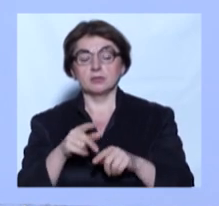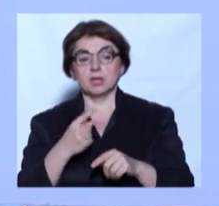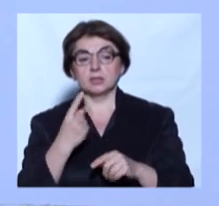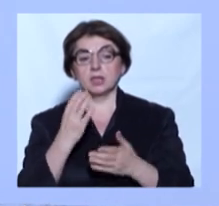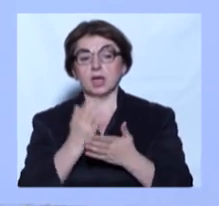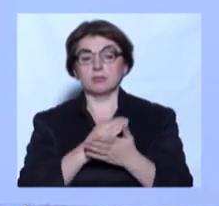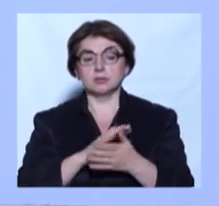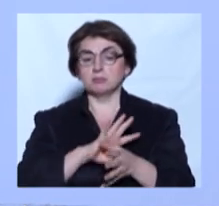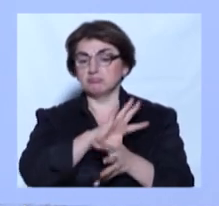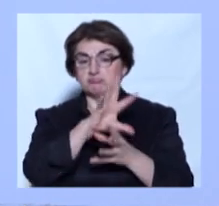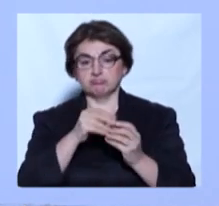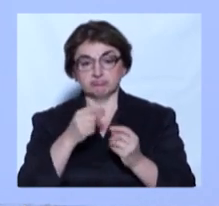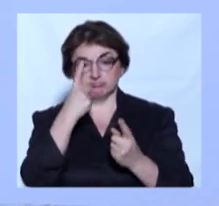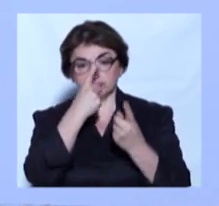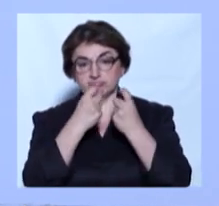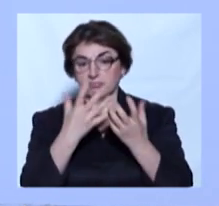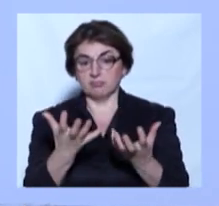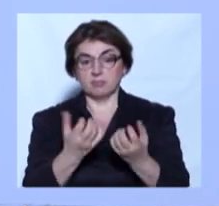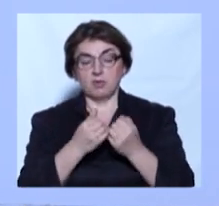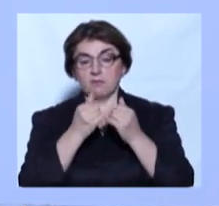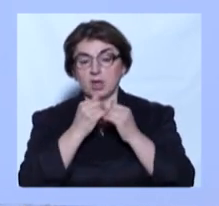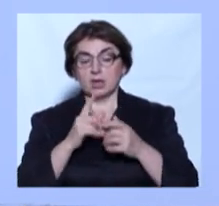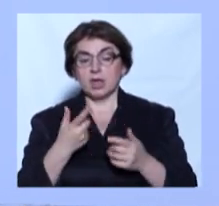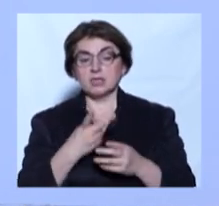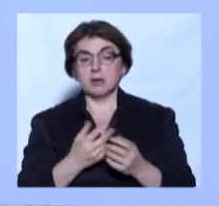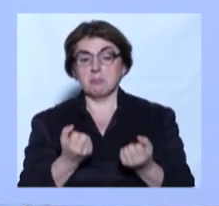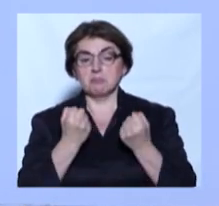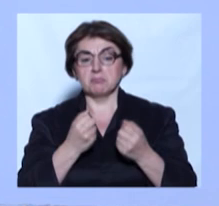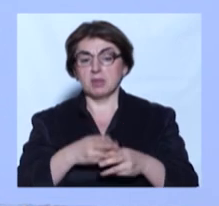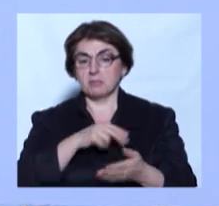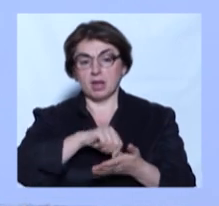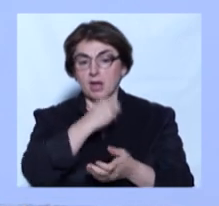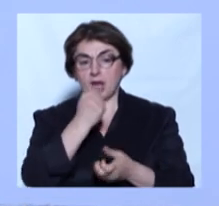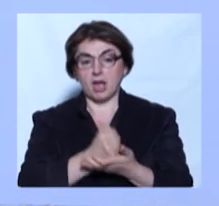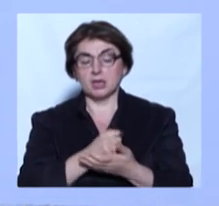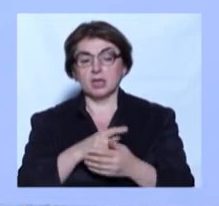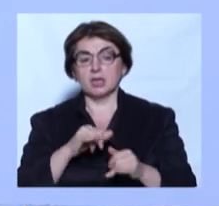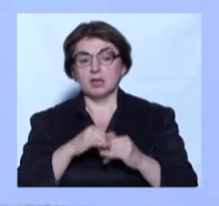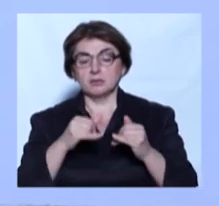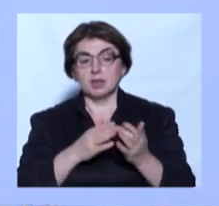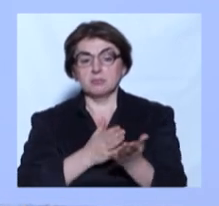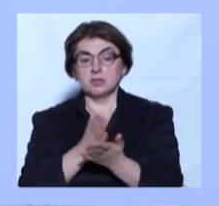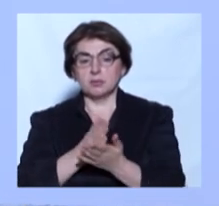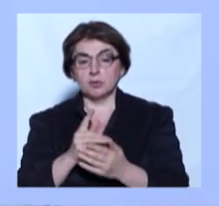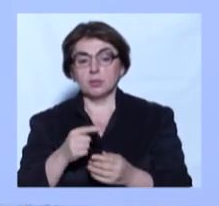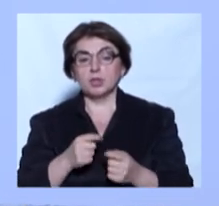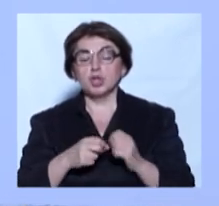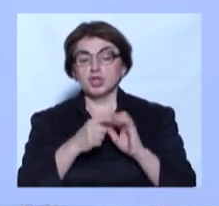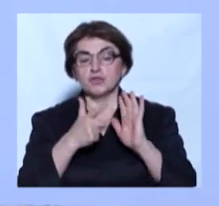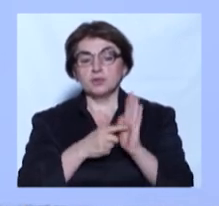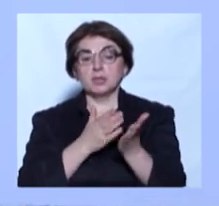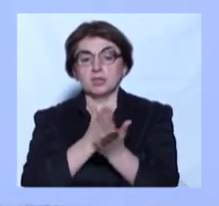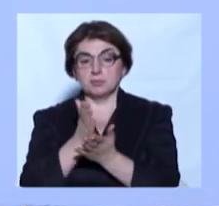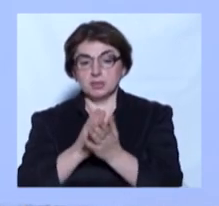ჩვენ ვერ ჩავტევდით განხილვას, თუ რა არის მდგრადი განვითარების მიზნები და კი ვისაუბრეთ, რომელი ეს ძირითადი 17 მიზანი,